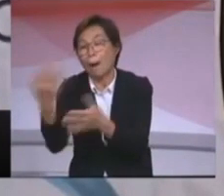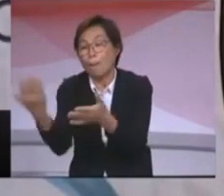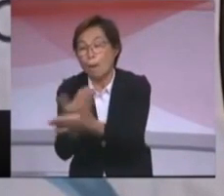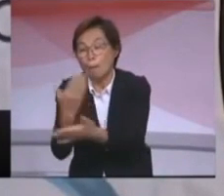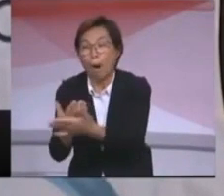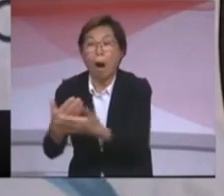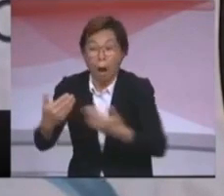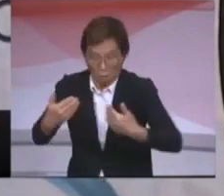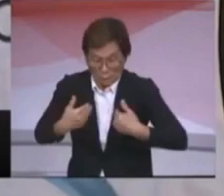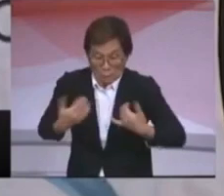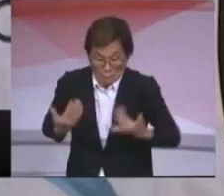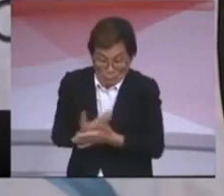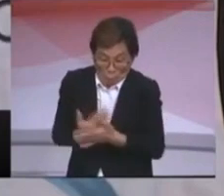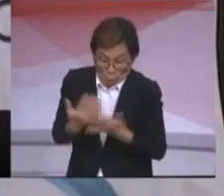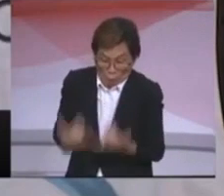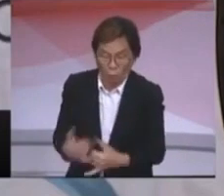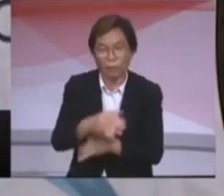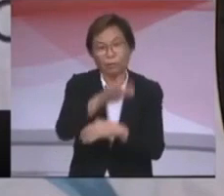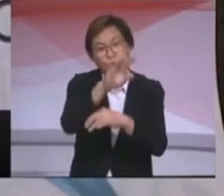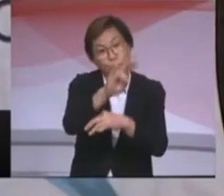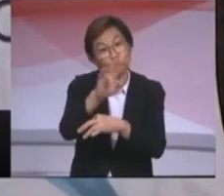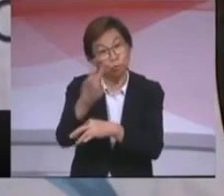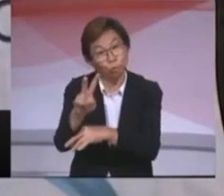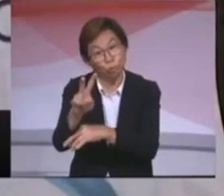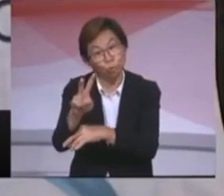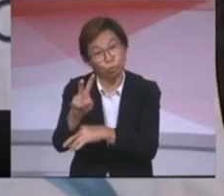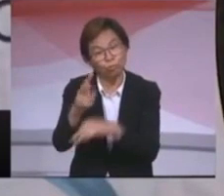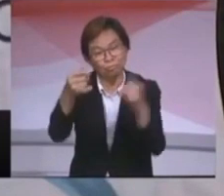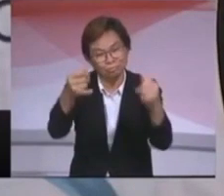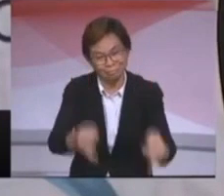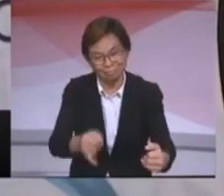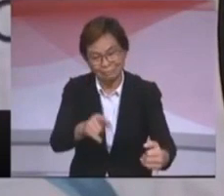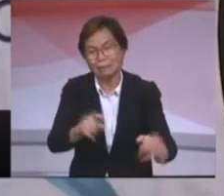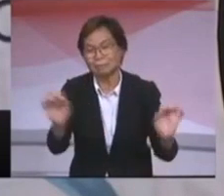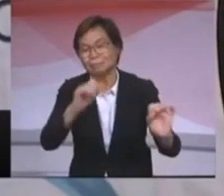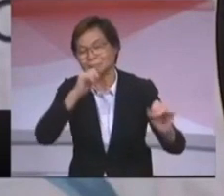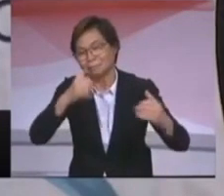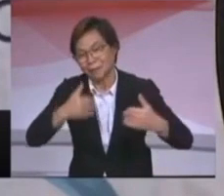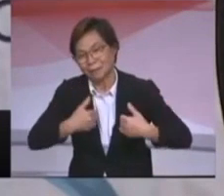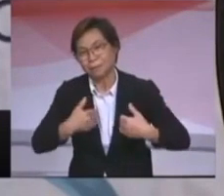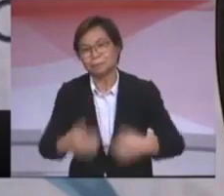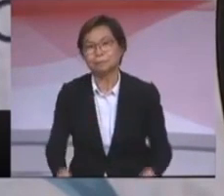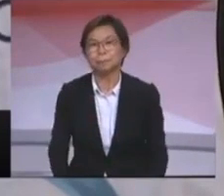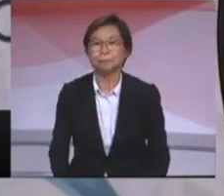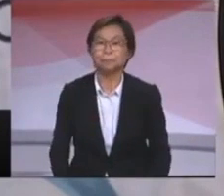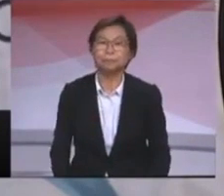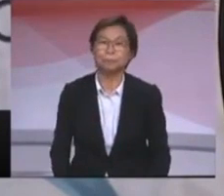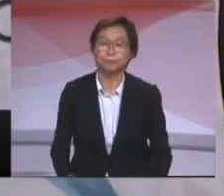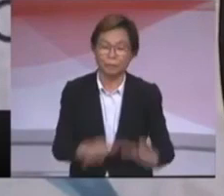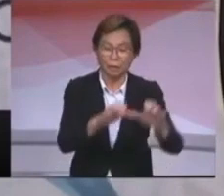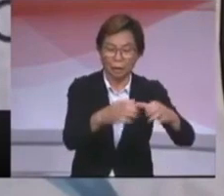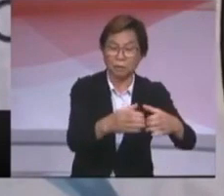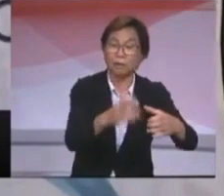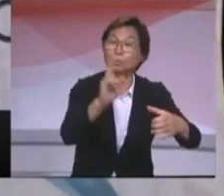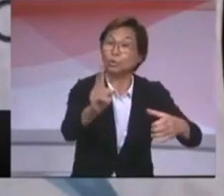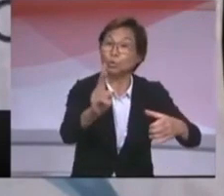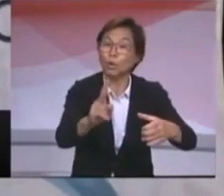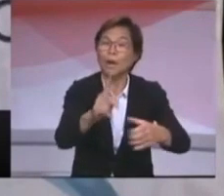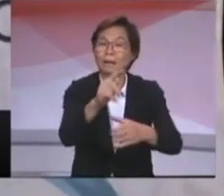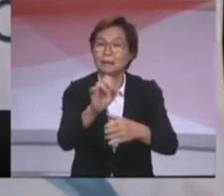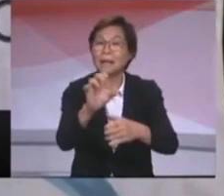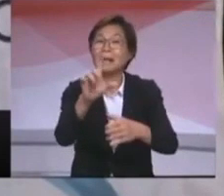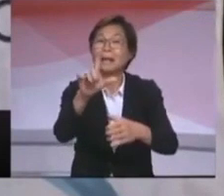yang dikesan pada hari ini dan 72 individu dikesan negatif. Kluster kedua ialah kluster